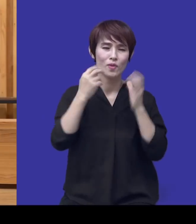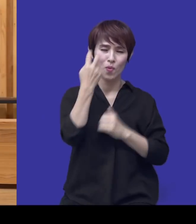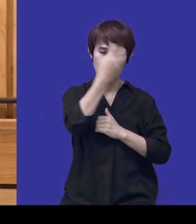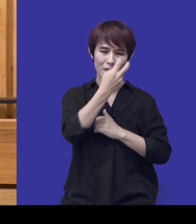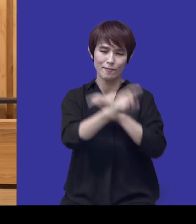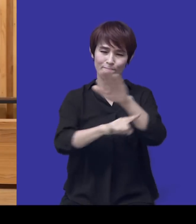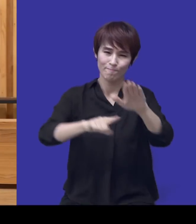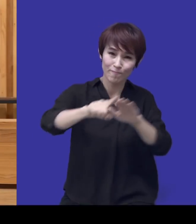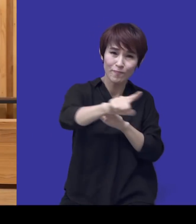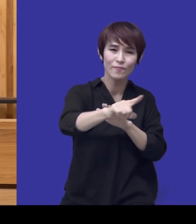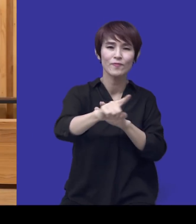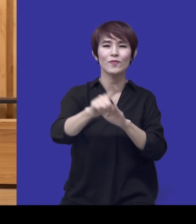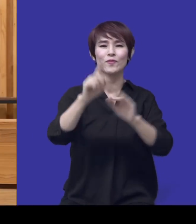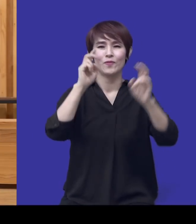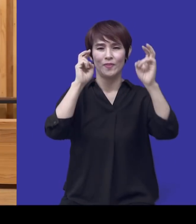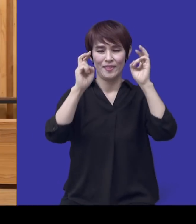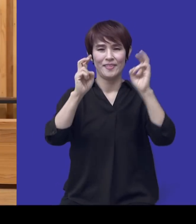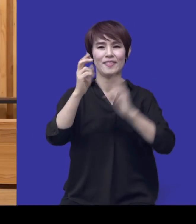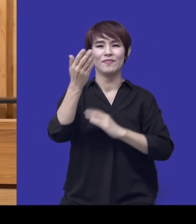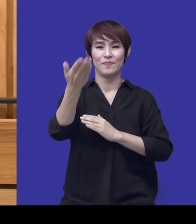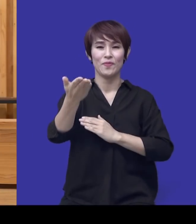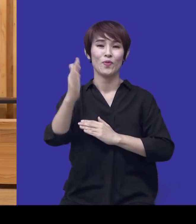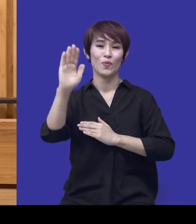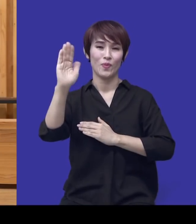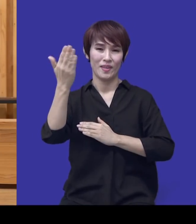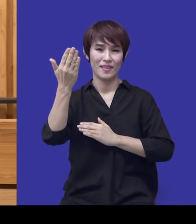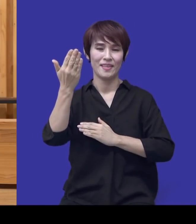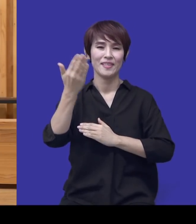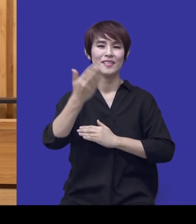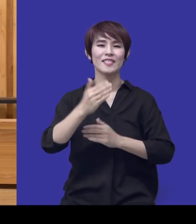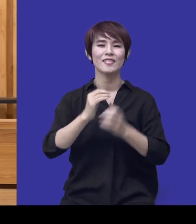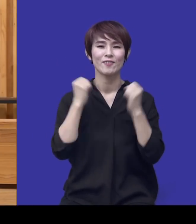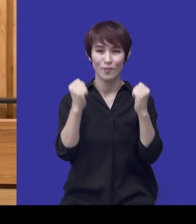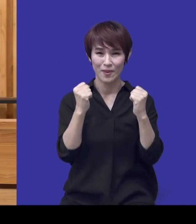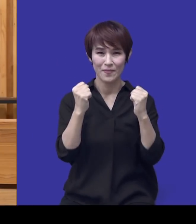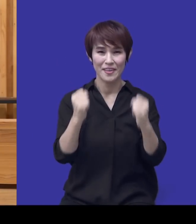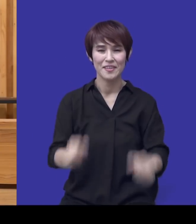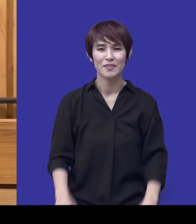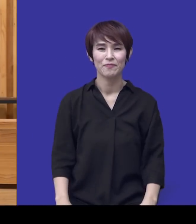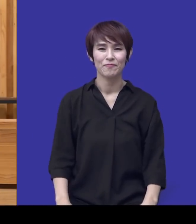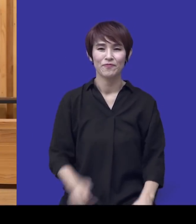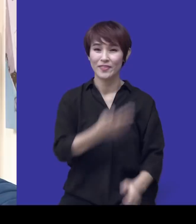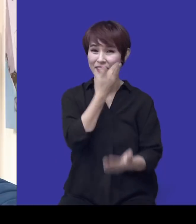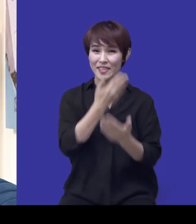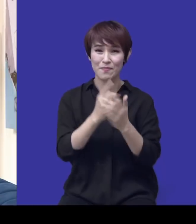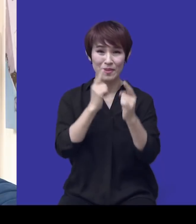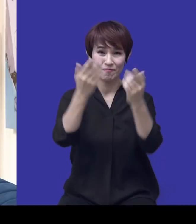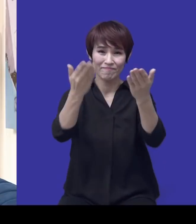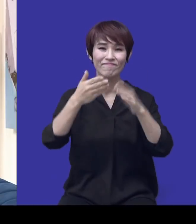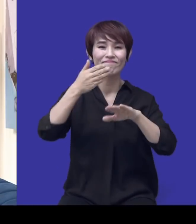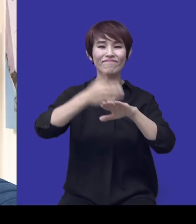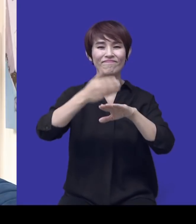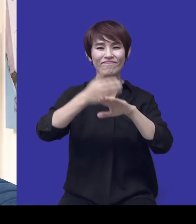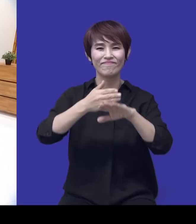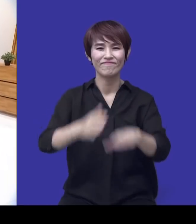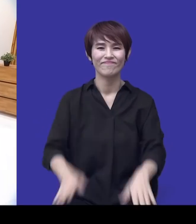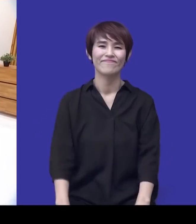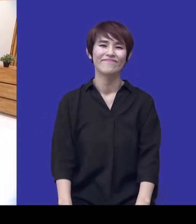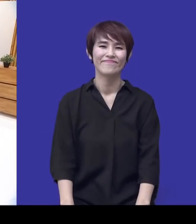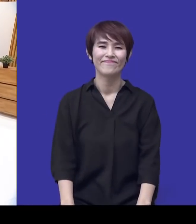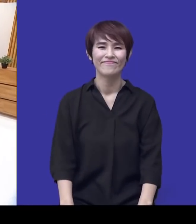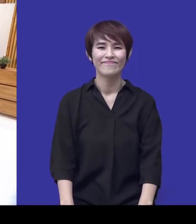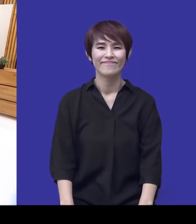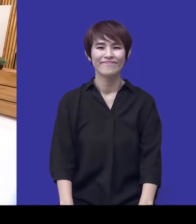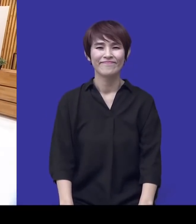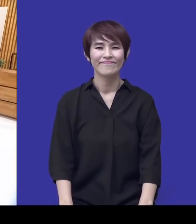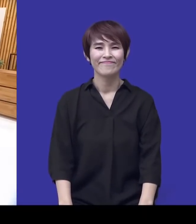앞장서는 대한민국을 대표하는 기업가로 성장하시기를 저희도 열심히 응원하겠습니다. 오늘 귀한 간증 나눠주셔서 고맙습니다. 네, 감사합니다. 감사합니다. 고맙습니다.